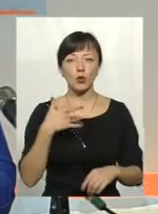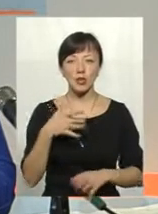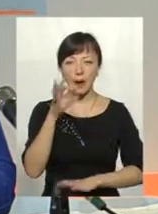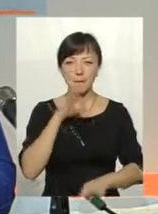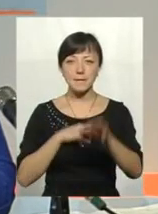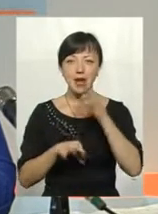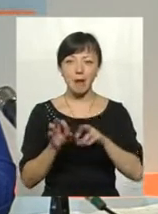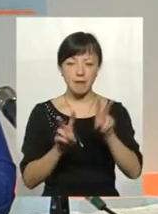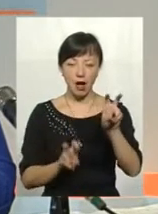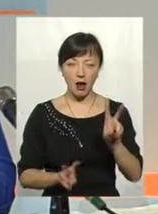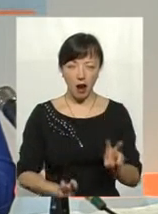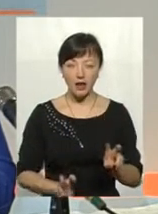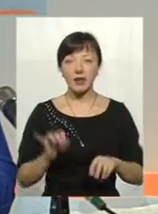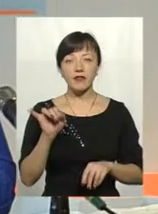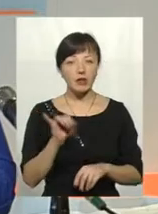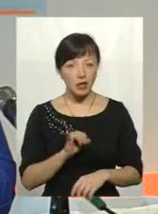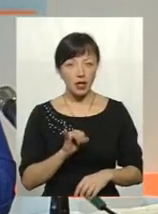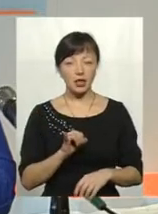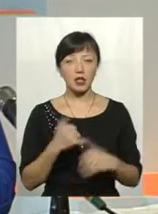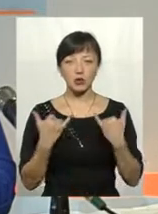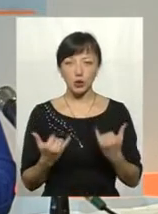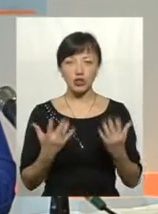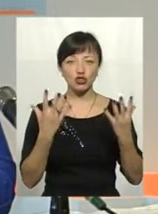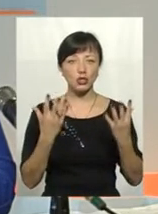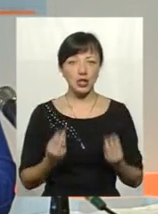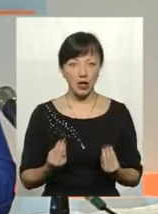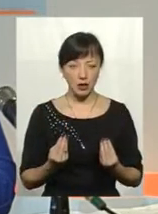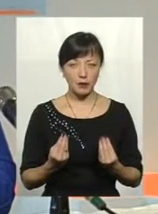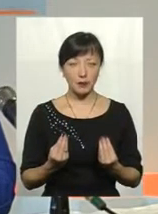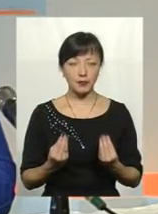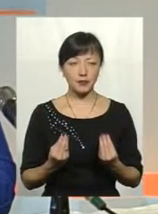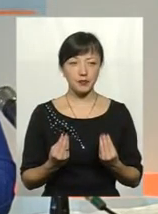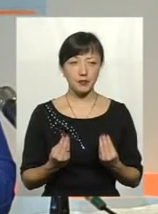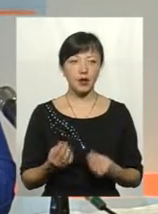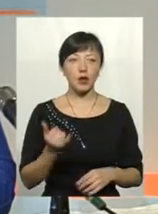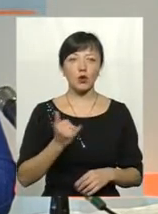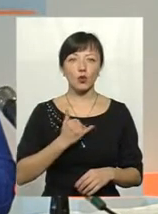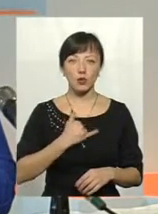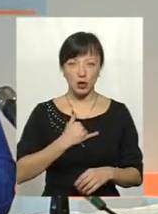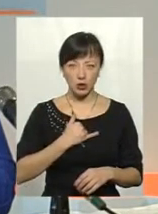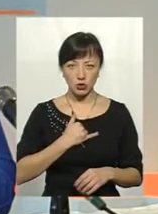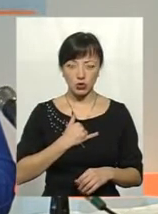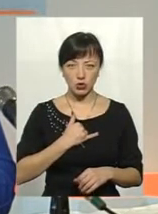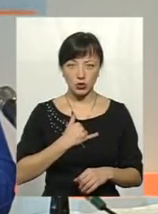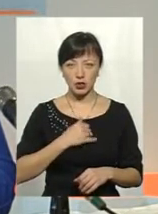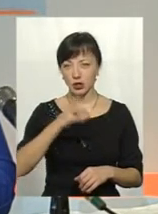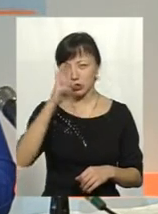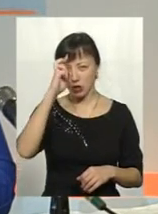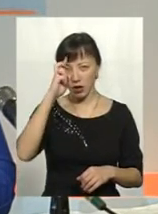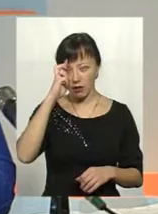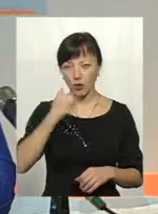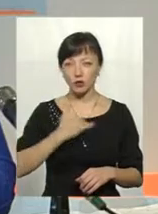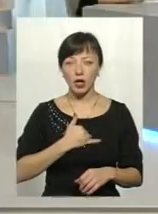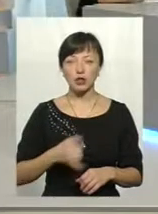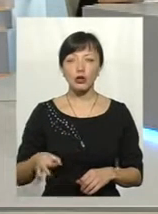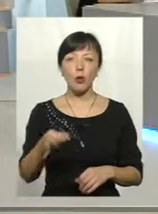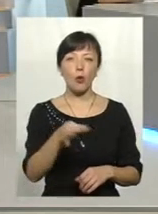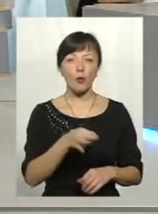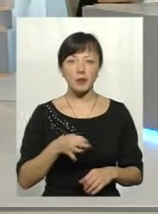препаратів. І що на сьогоднішній день у нашій державі і в нашій